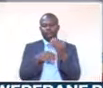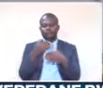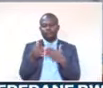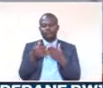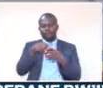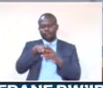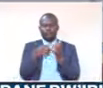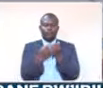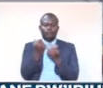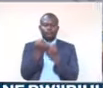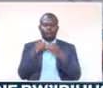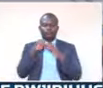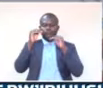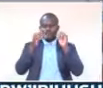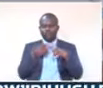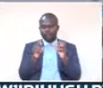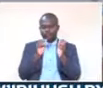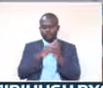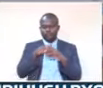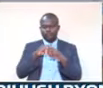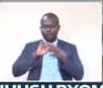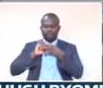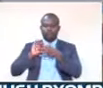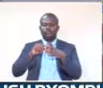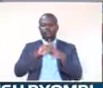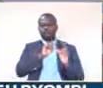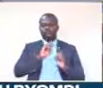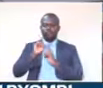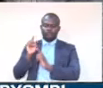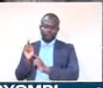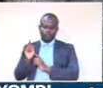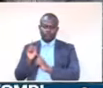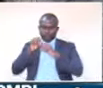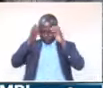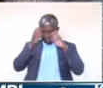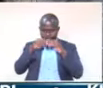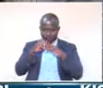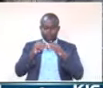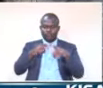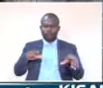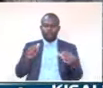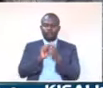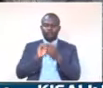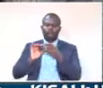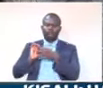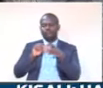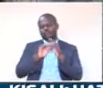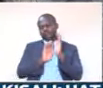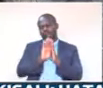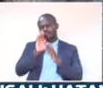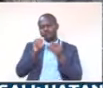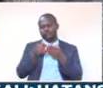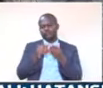akubiyemo ubutwererane mu nzego zinyuranye zirimo ubufatanye mu bya gisirikare, uburezi, ubutaka n'ubufatanye mu